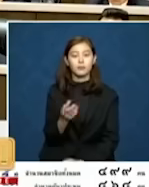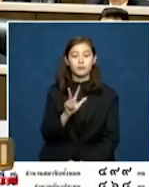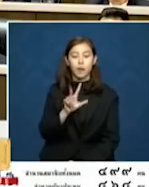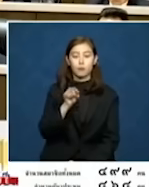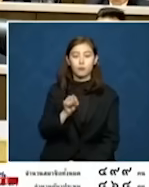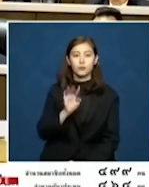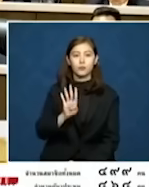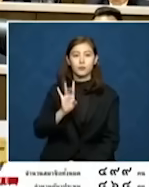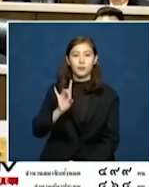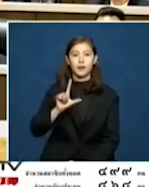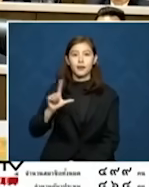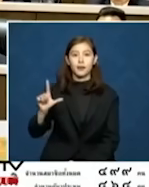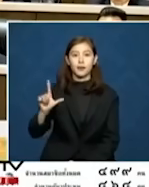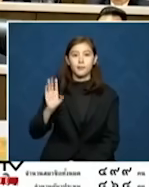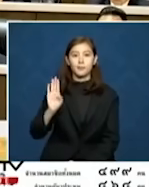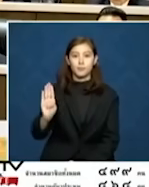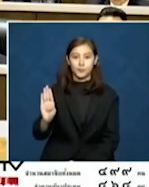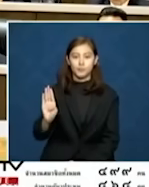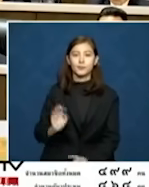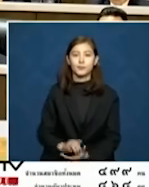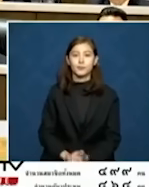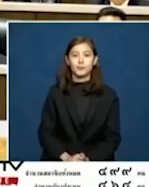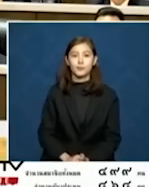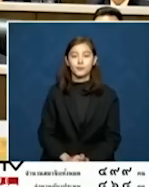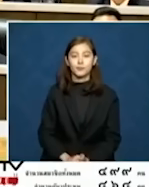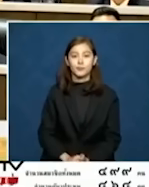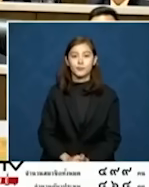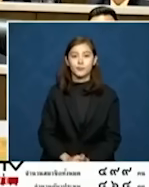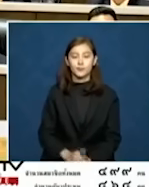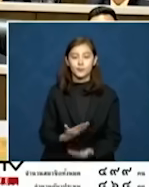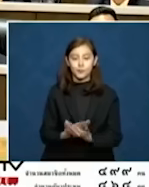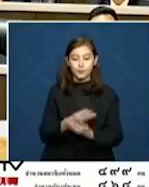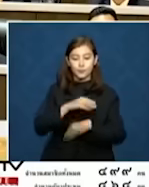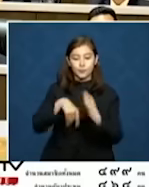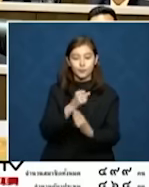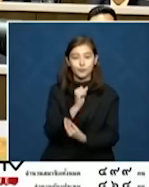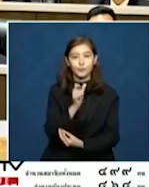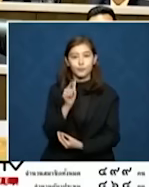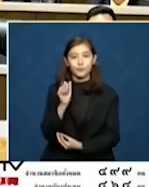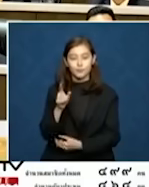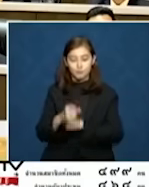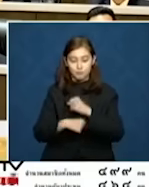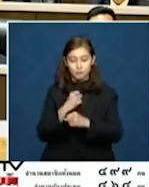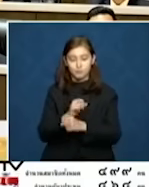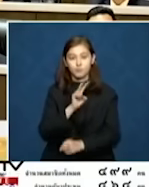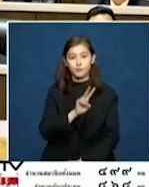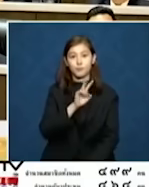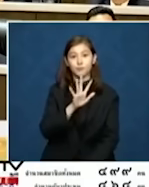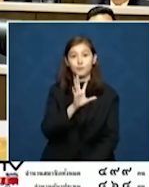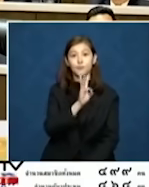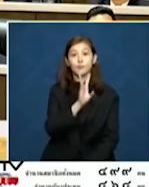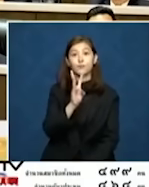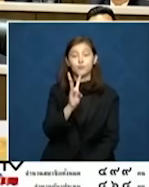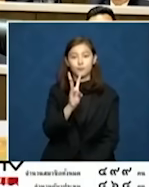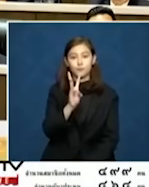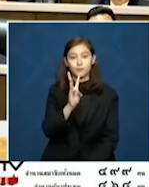ไม่ส่งสัญญาณเลยว่าเอ๊ะคุณถากรลงไปแล้วนะ จังหวะที่เราหูเลยอ่ะ จังหวะที่เรากำลังพูดอยู่เนี่ยเขาพูดจบพอดีคือ3ข